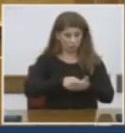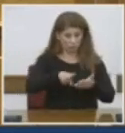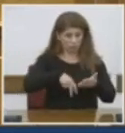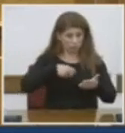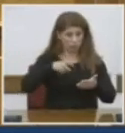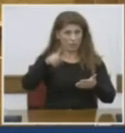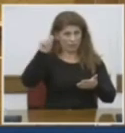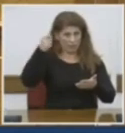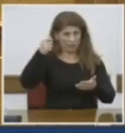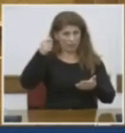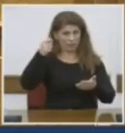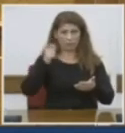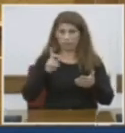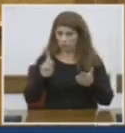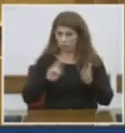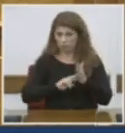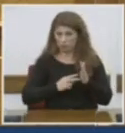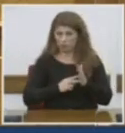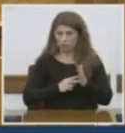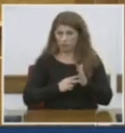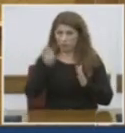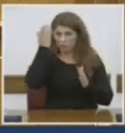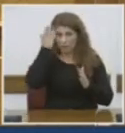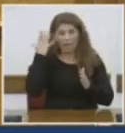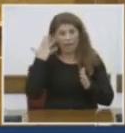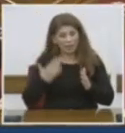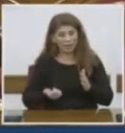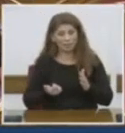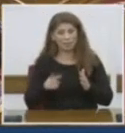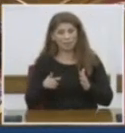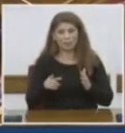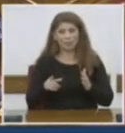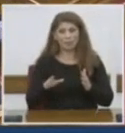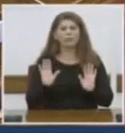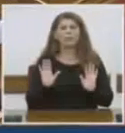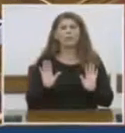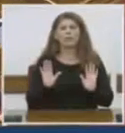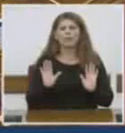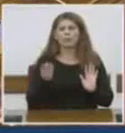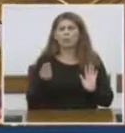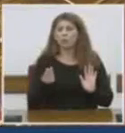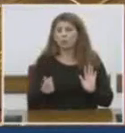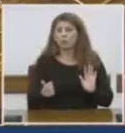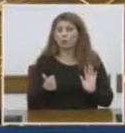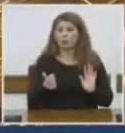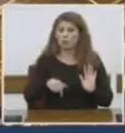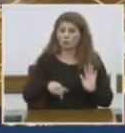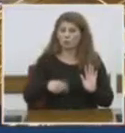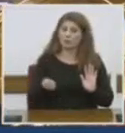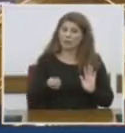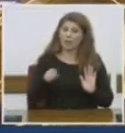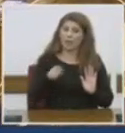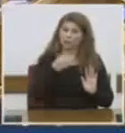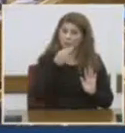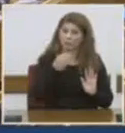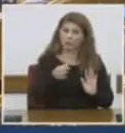προσέξτε, θα στήχιζε, αν υπήρχε τρόπος να την κάνετε, που δεν υπάρχει προφανής τρόπος σήμερα να κάνετε αυτό το οποίο λέτε ότι θα πάτε από